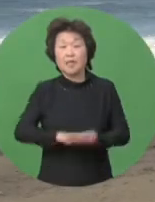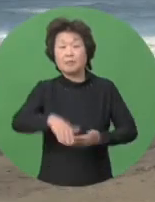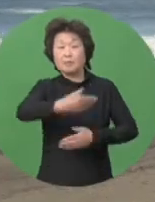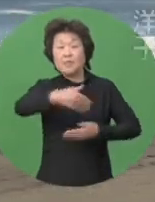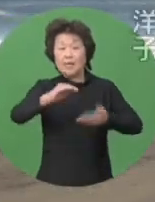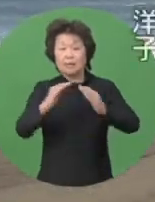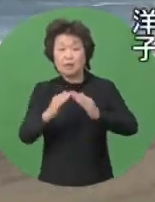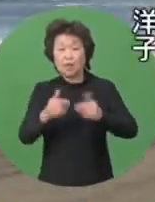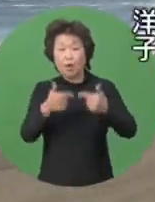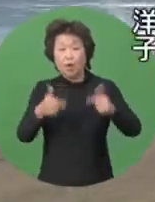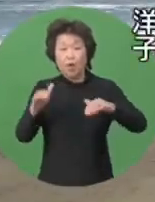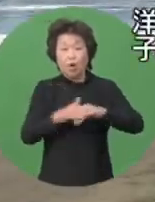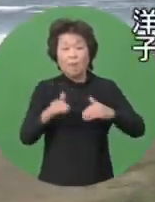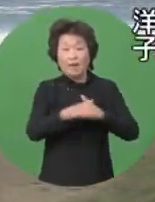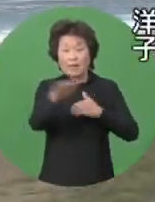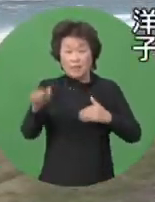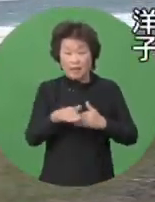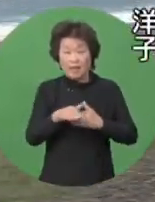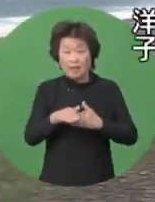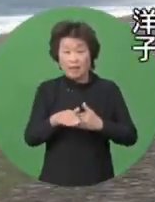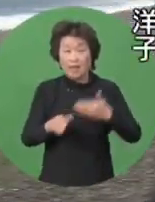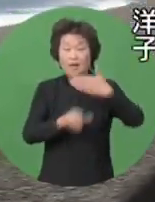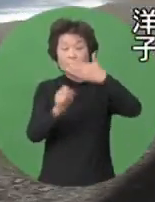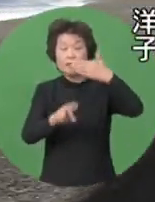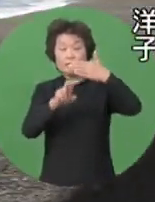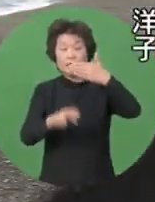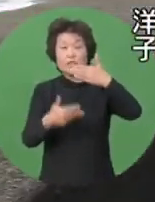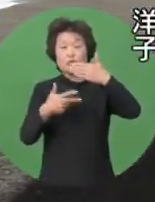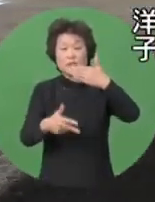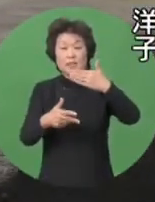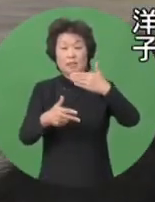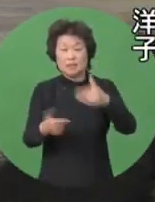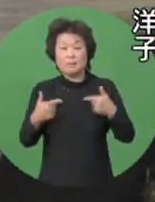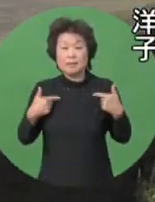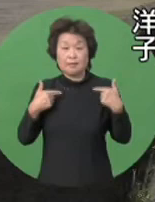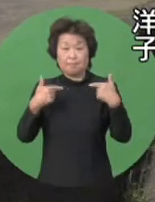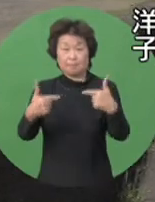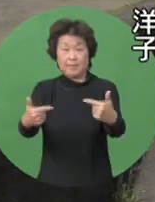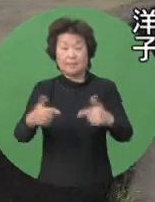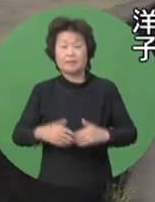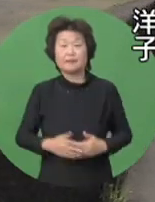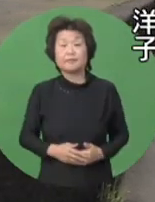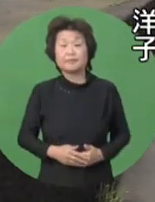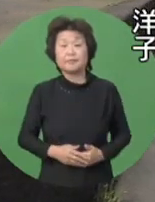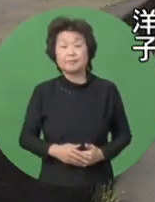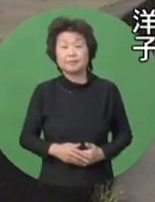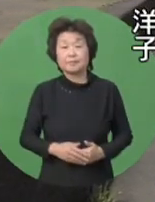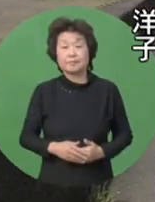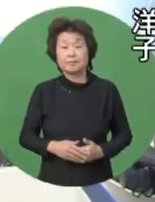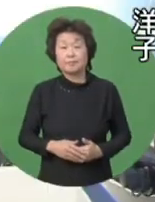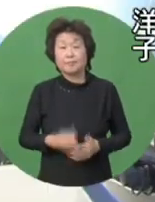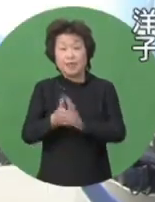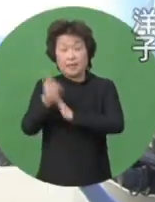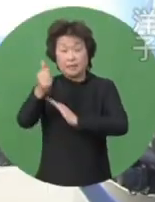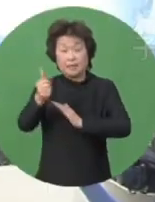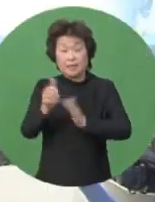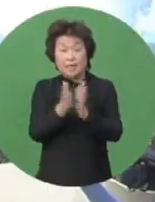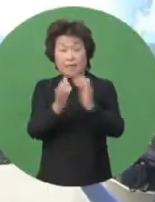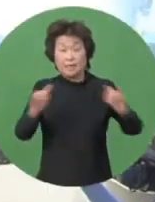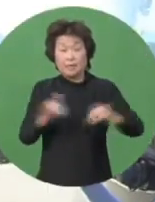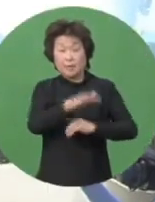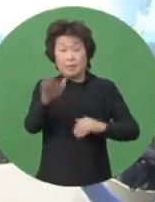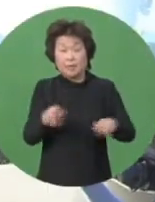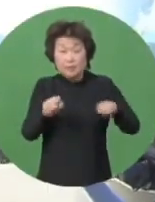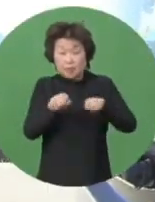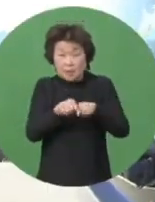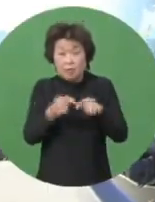南町大浜海岸、9月27日、1台のバスがやってきました。知事が県民の皆さんと